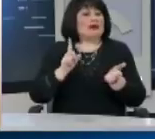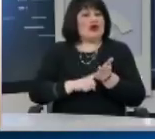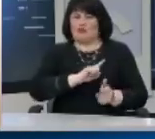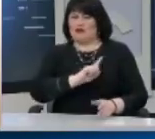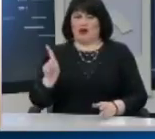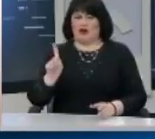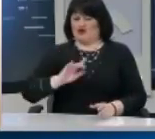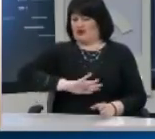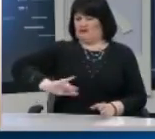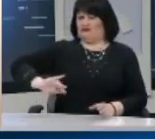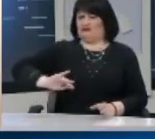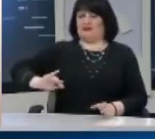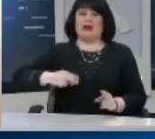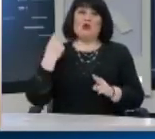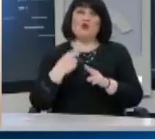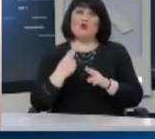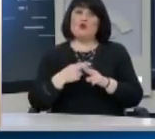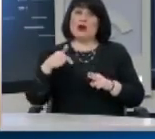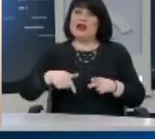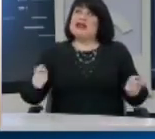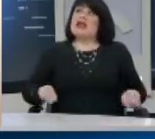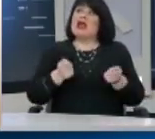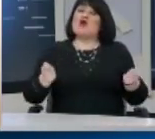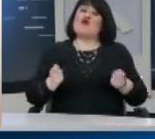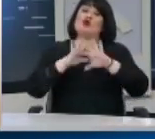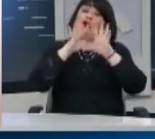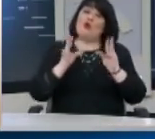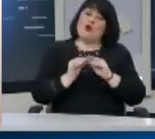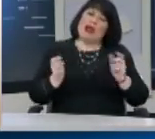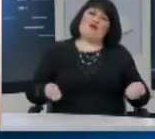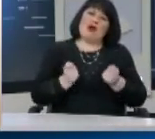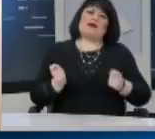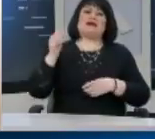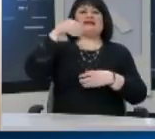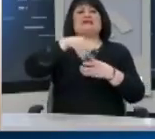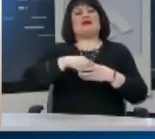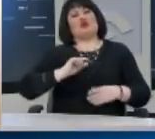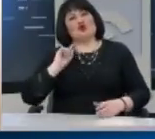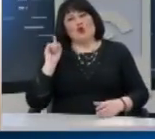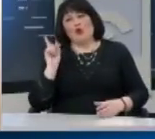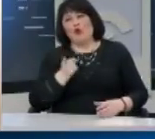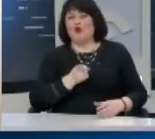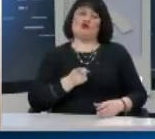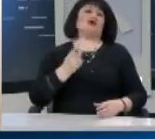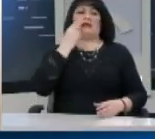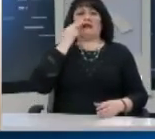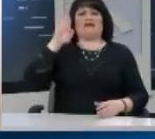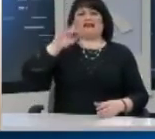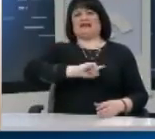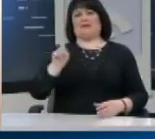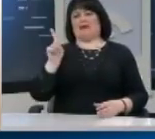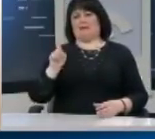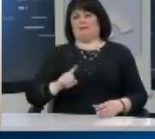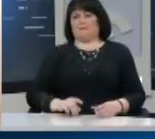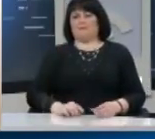που σφραγίσετε τις εξελίξεις και τη συμμετοχή όλων των δυνάμεων στο αντιφασιστικό μέτωπο